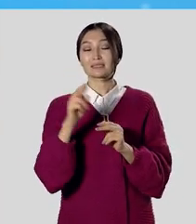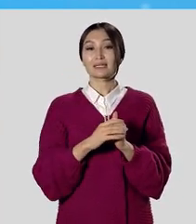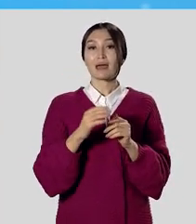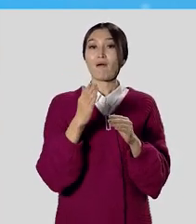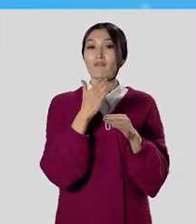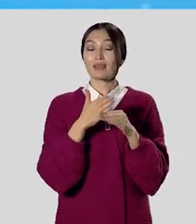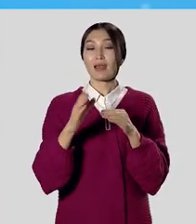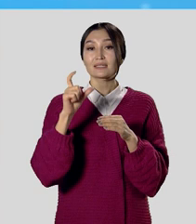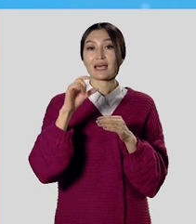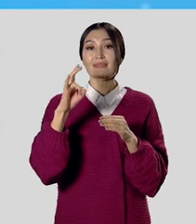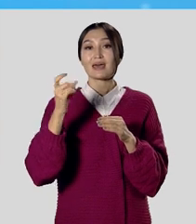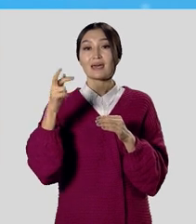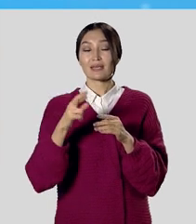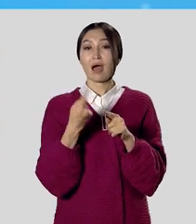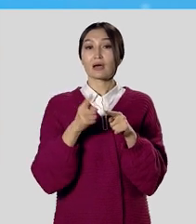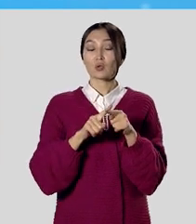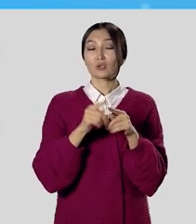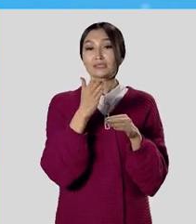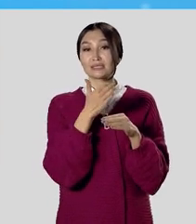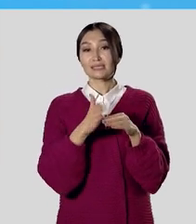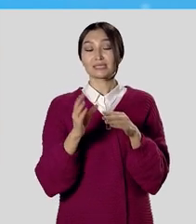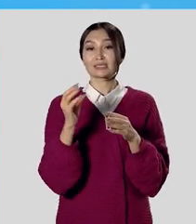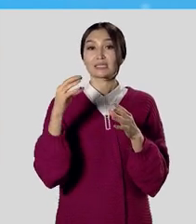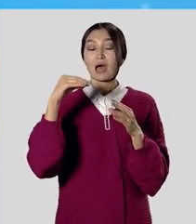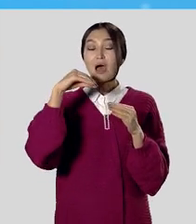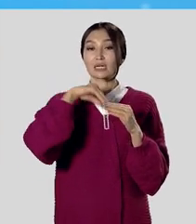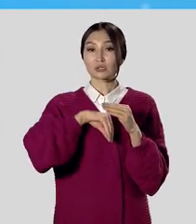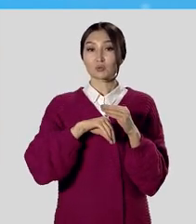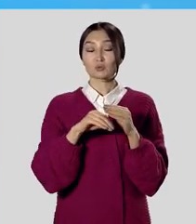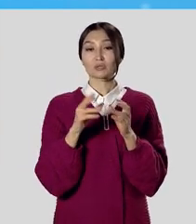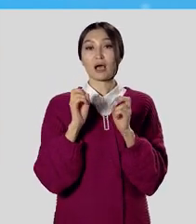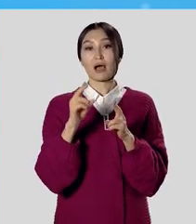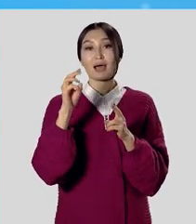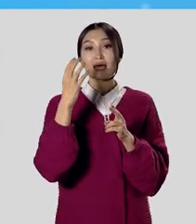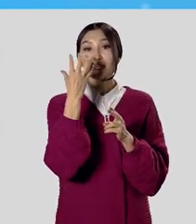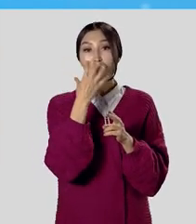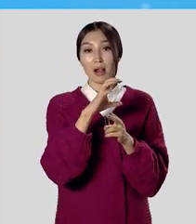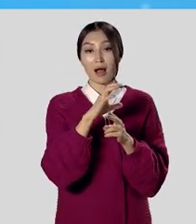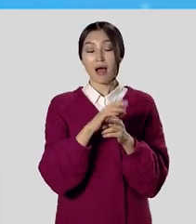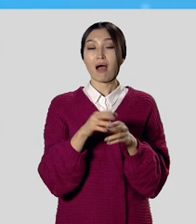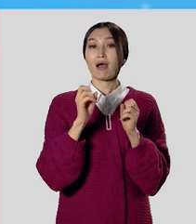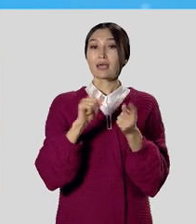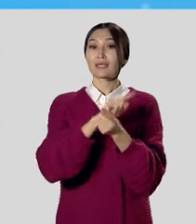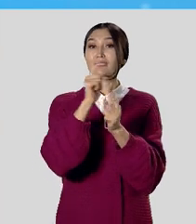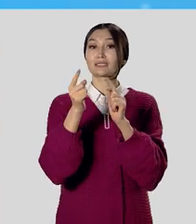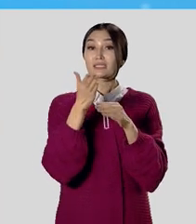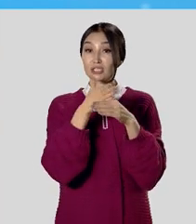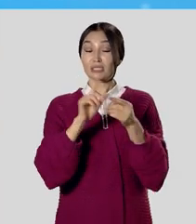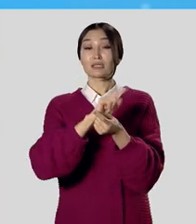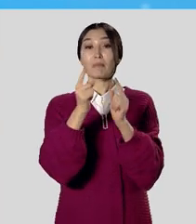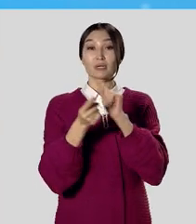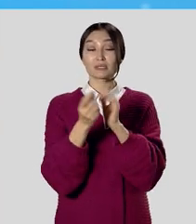выделяется энергия, которая частично расходуется в виде тепла, а частично преобразуется